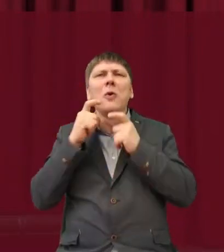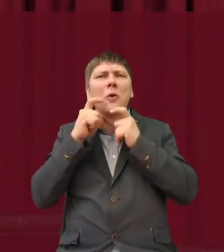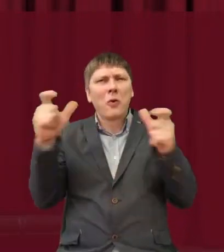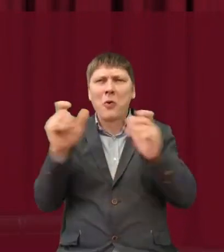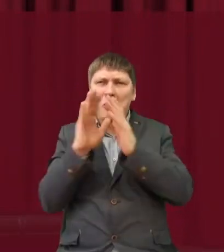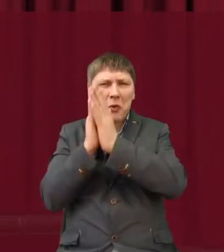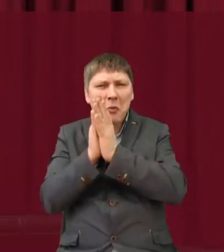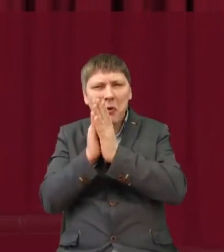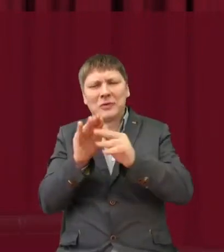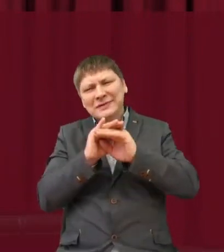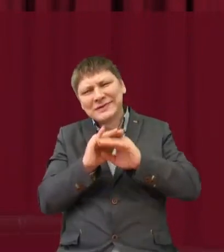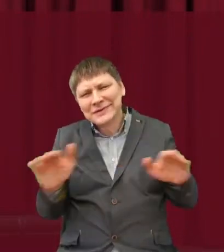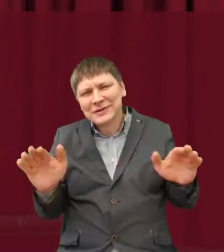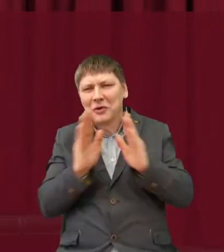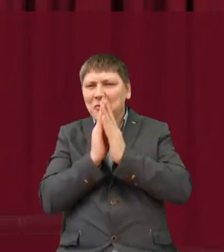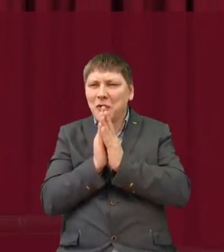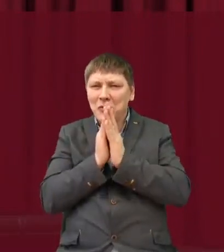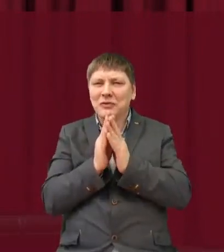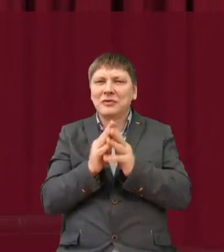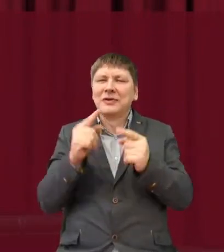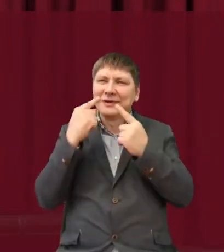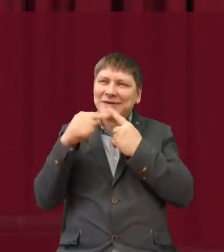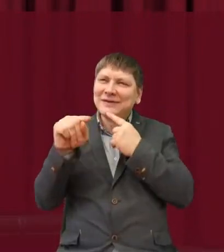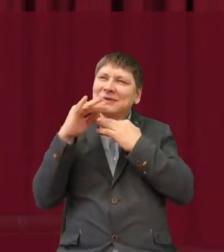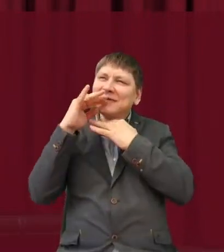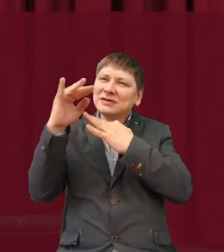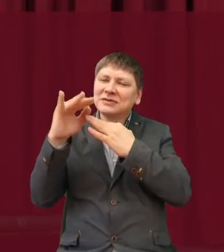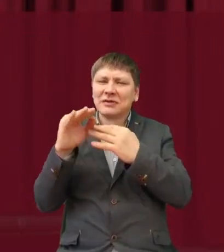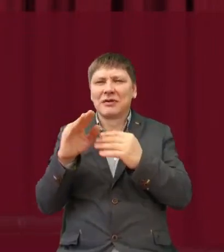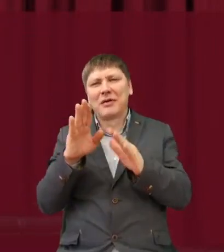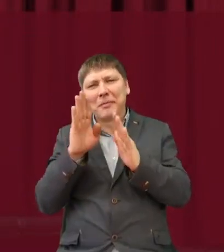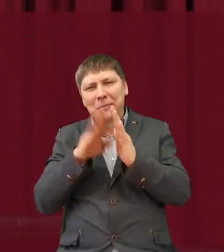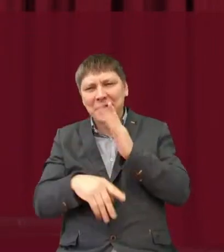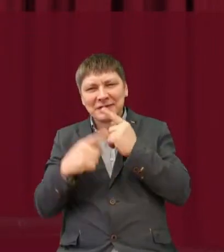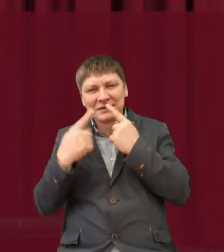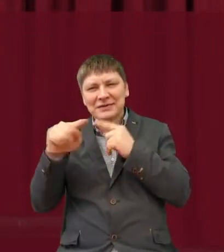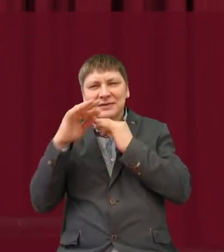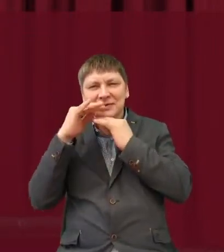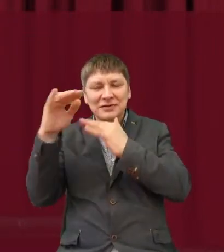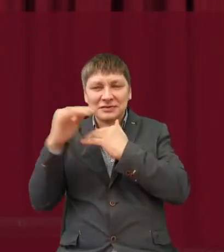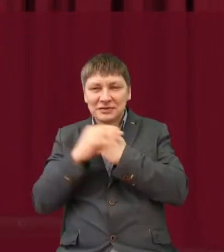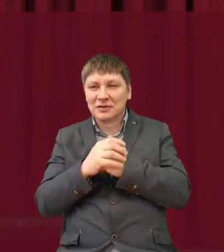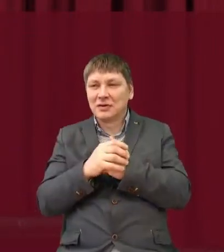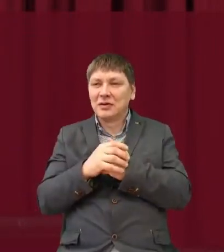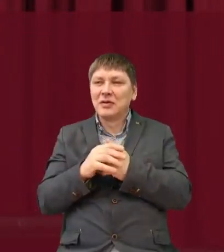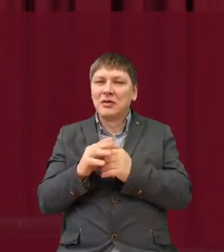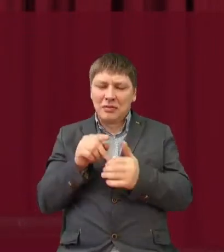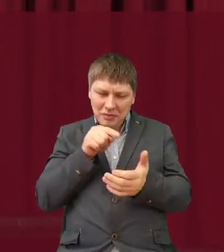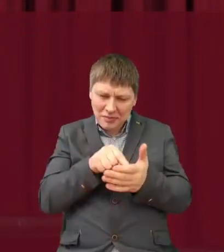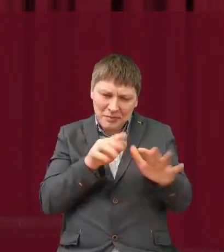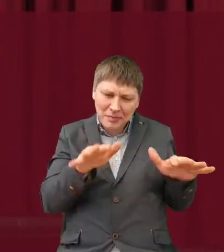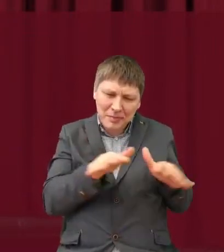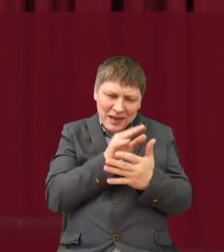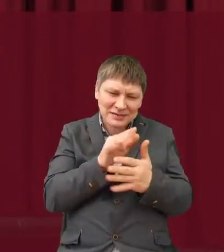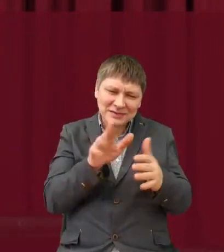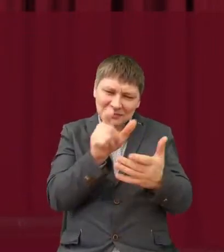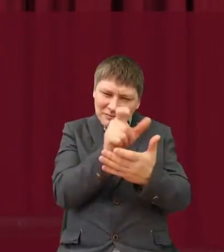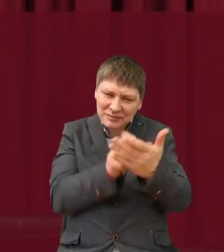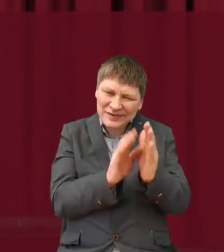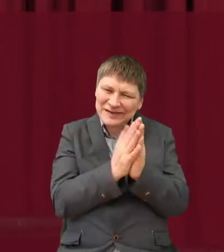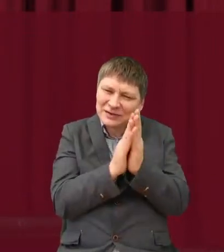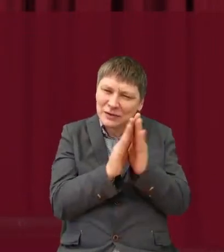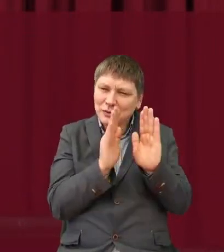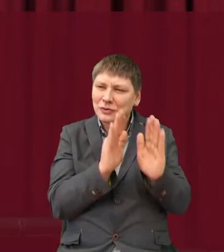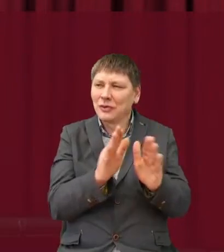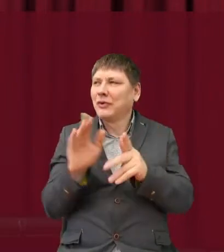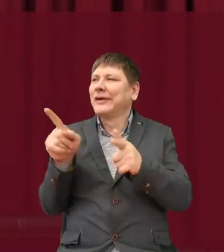молиться или тихо на языках или не на языках а со сборник опять или песни прославления